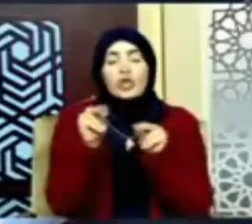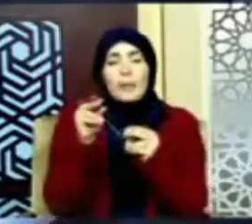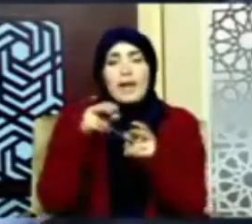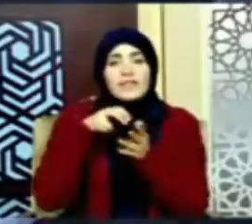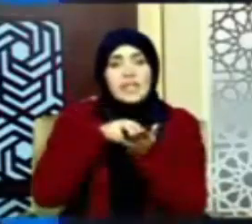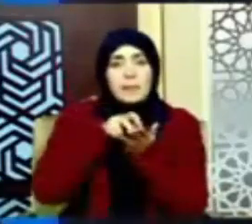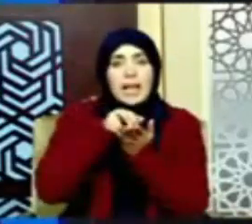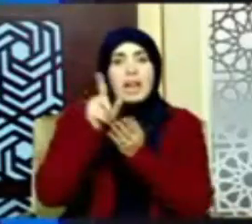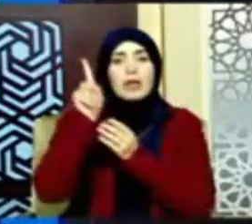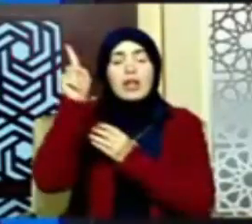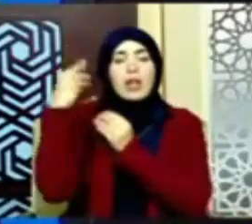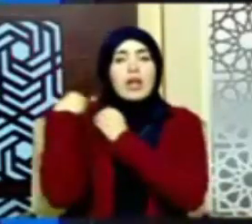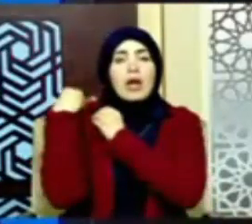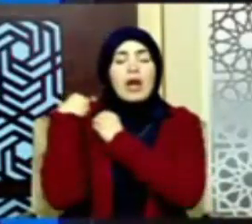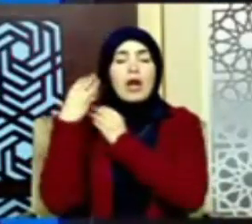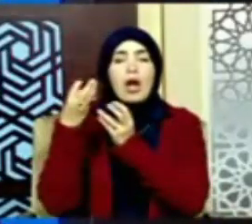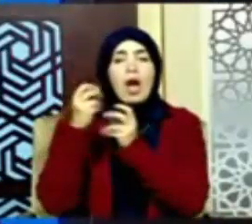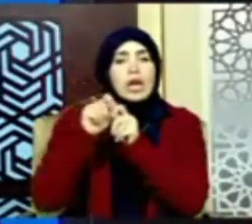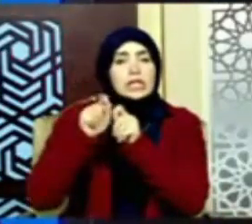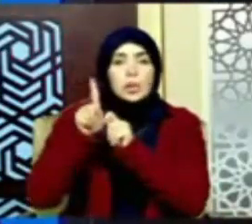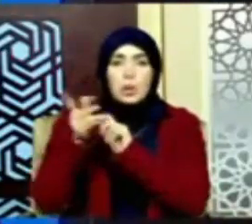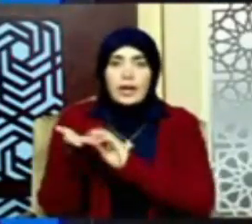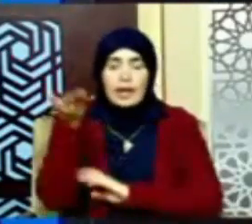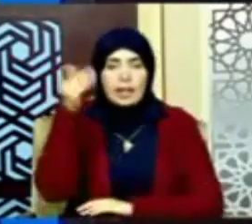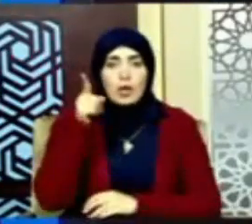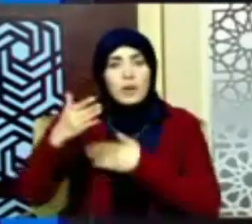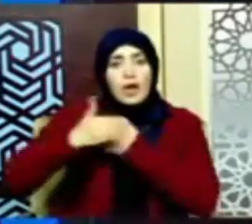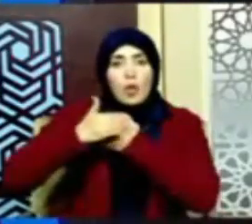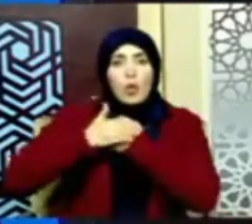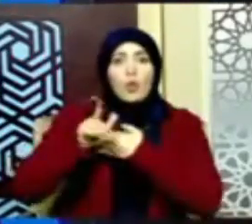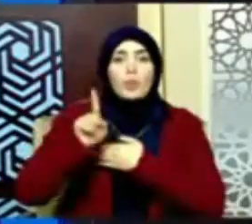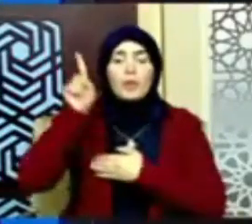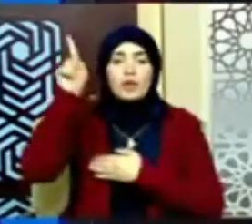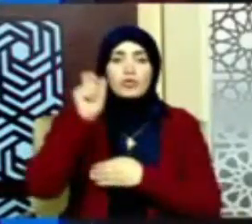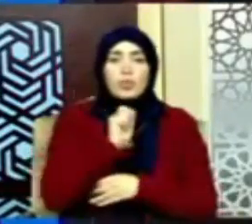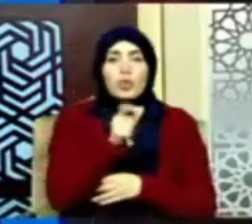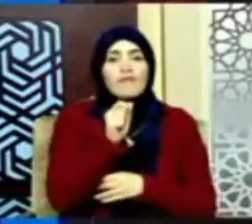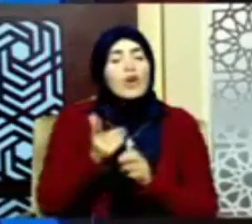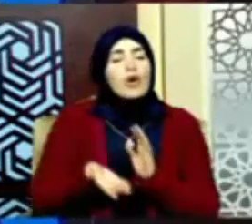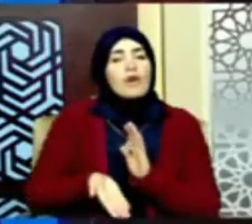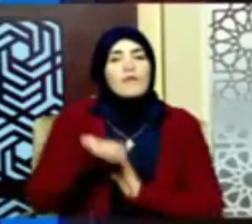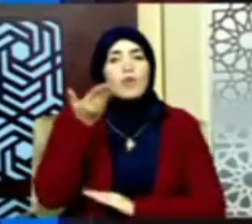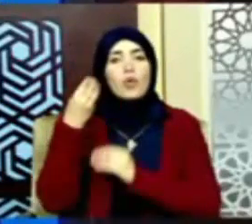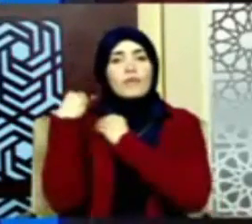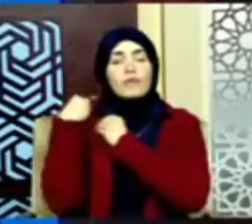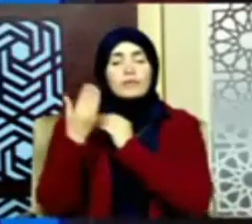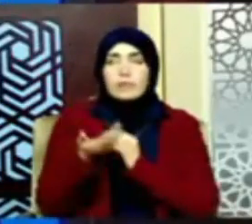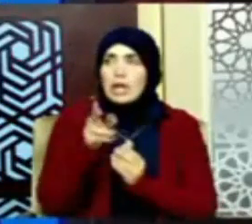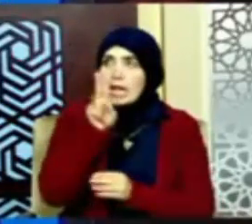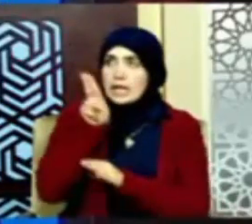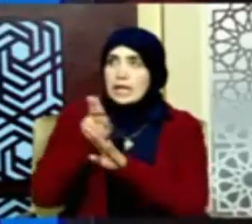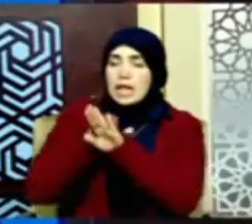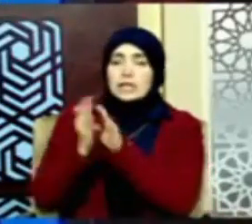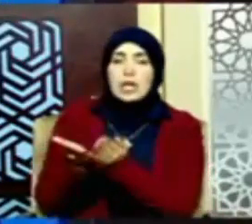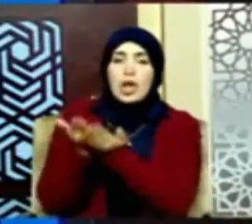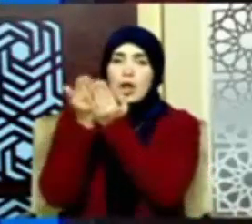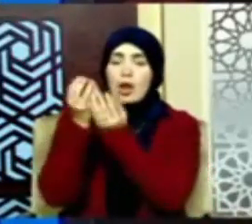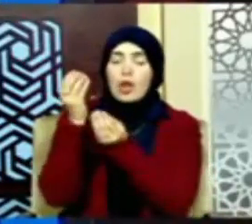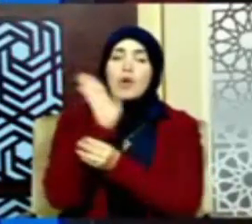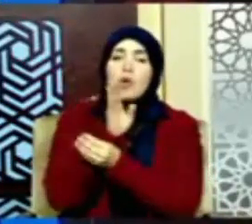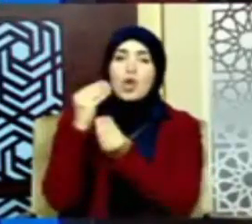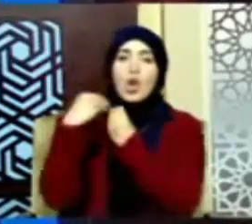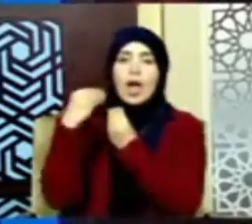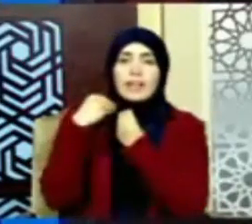عز وجل، ومن أعلى القربات ومن أعلى النفقات. نسأل الله أن يعلمنا ما جهلنا وأن يزكانا